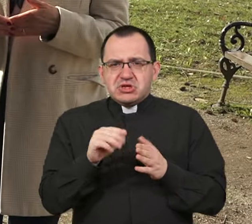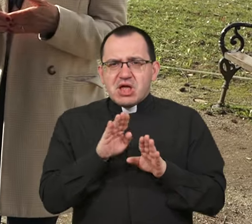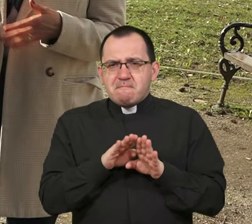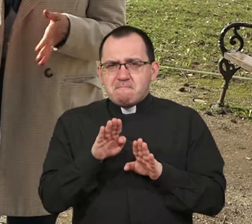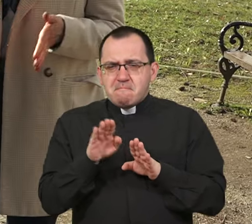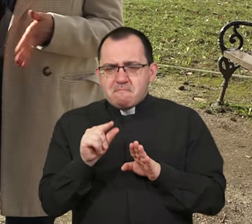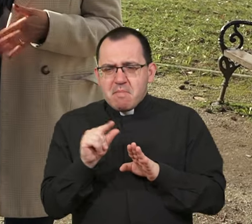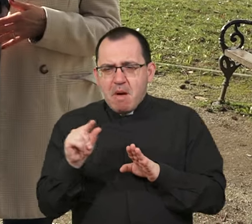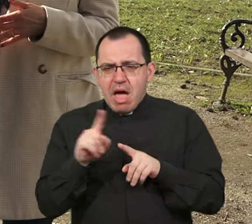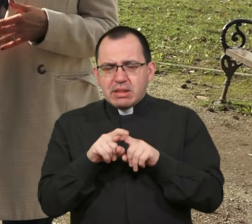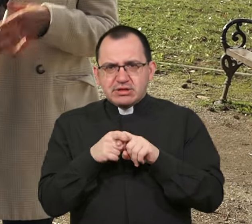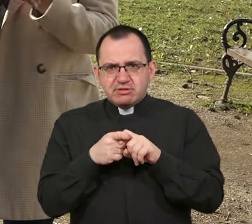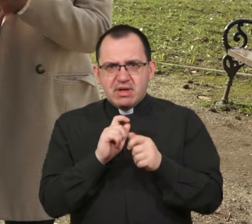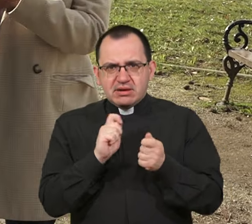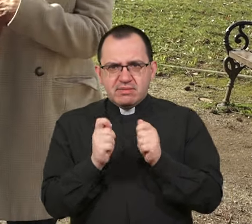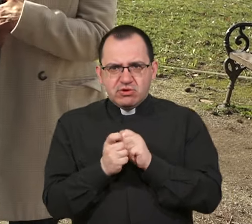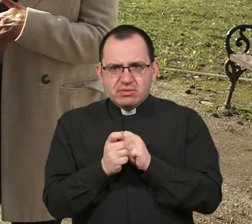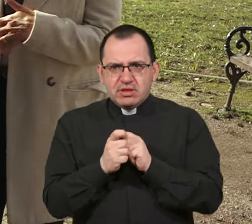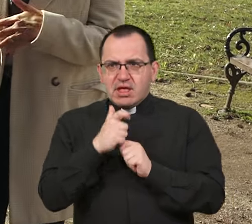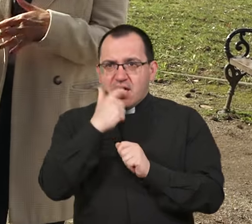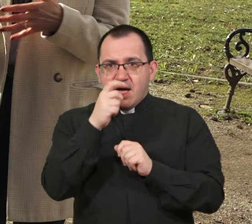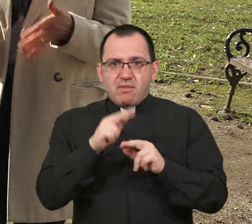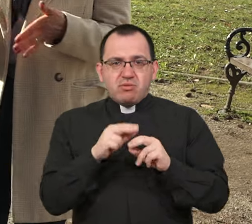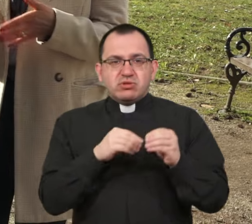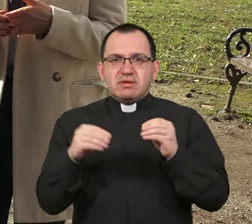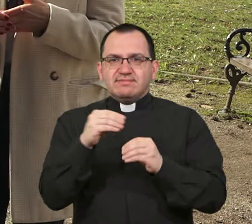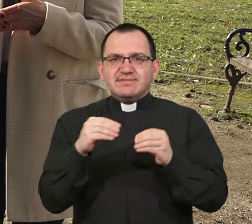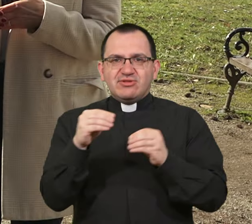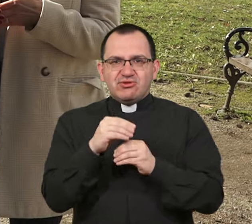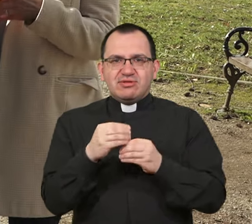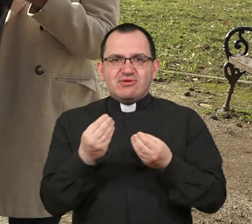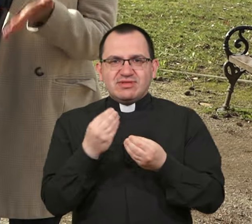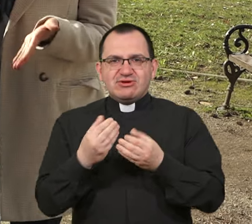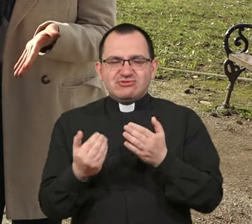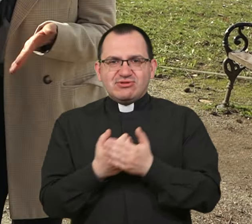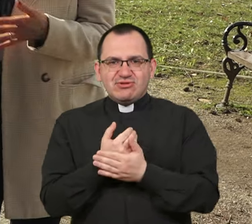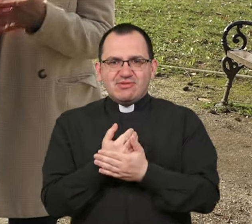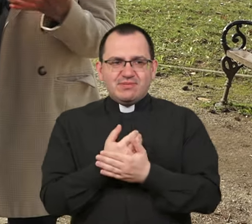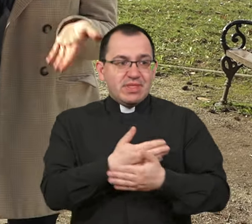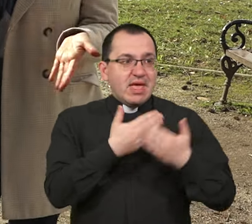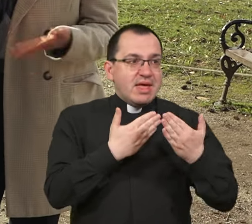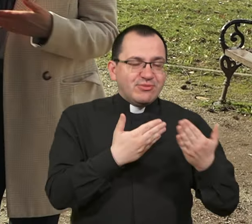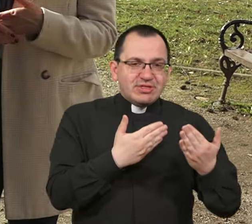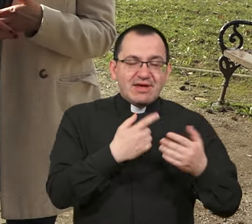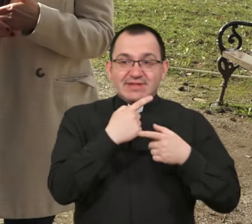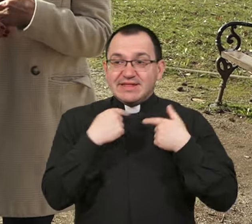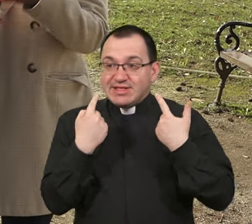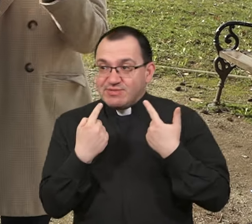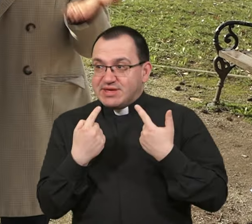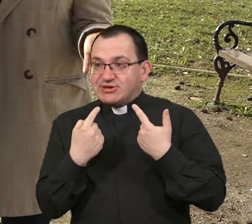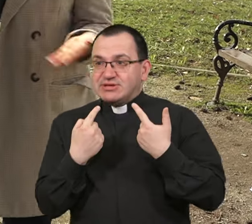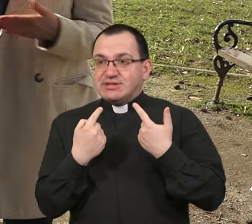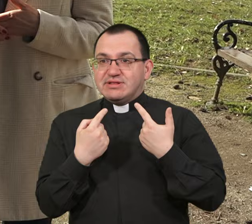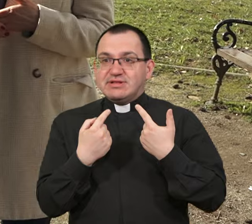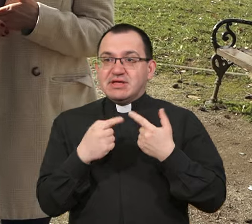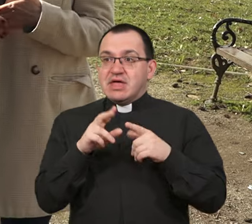treba male stvari raditi, a Bog će uvijek nadodati na to. To su male stvari. Pozdraviti nekog, odnasmiješiti se nekom, možda nekog s kim